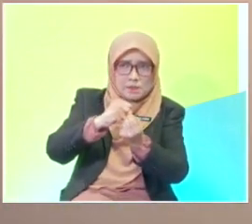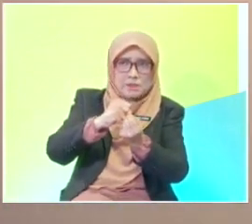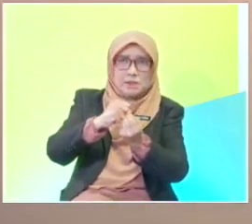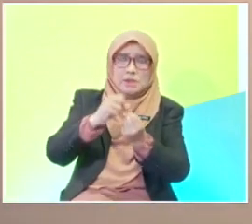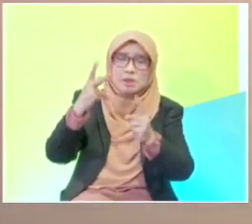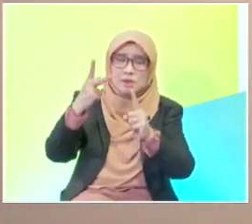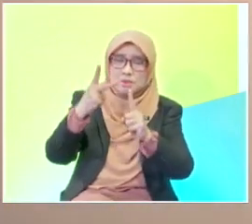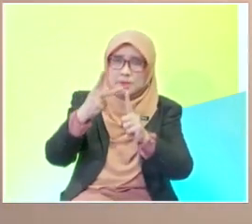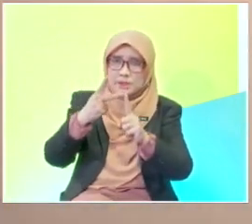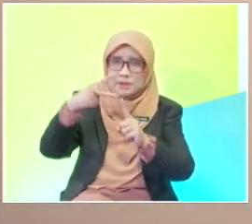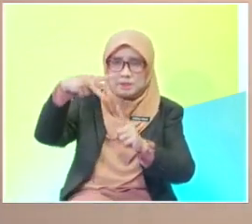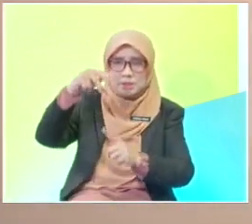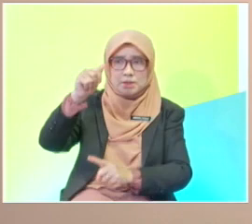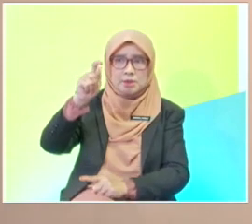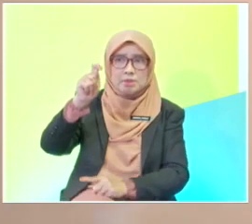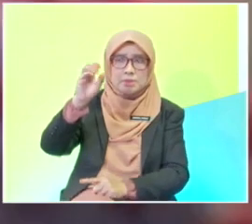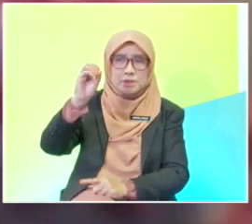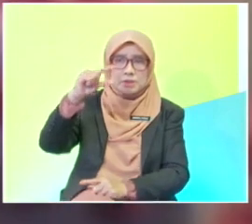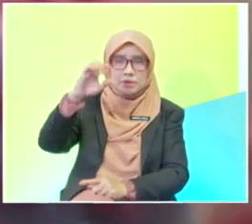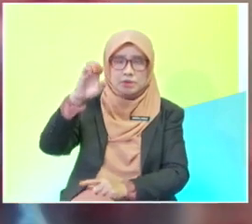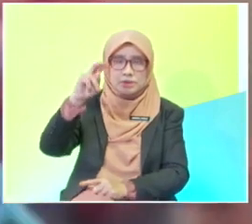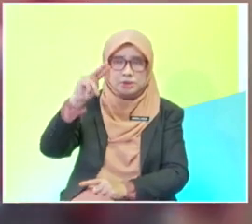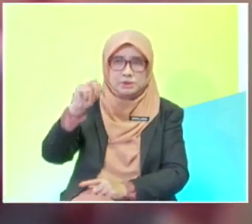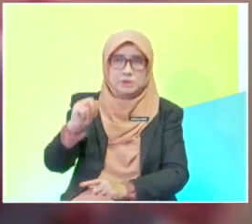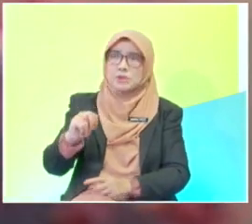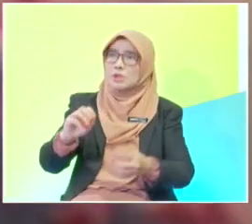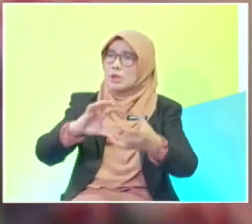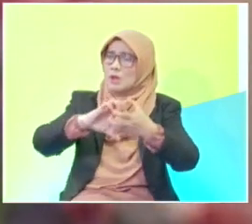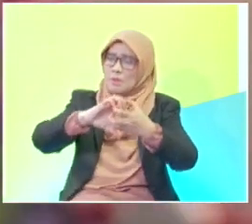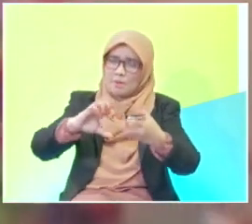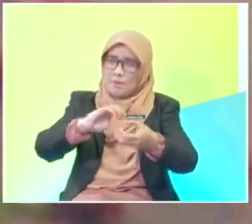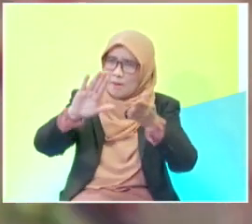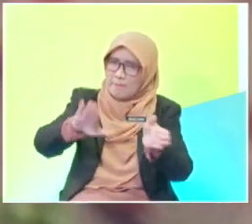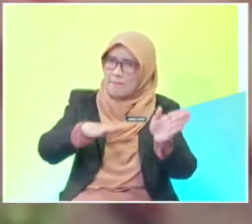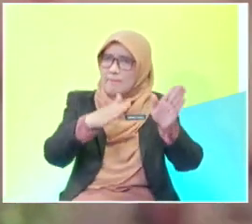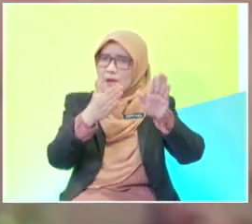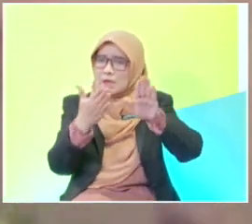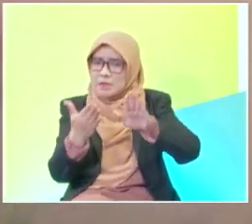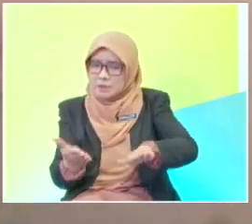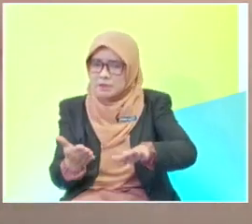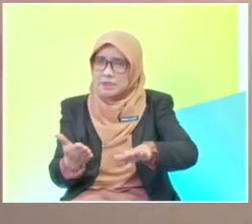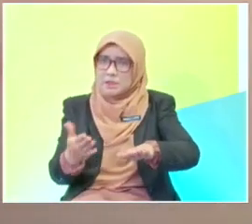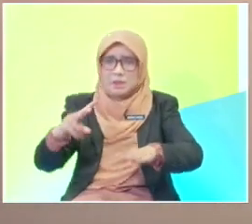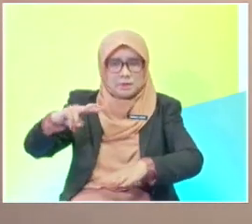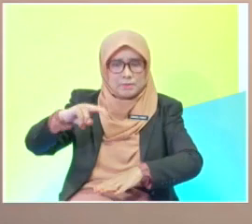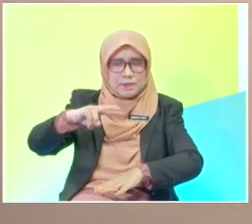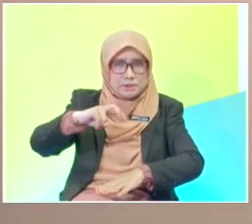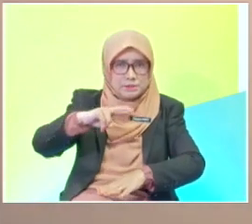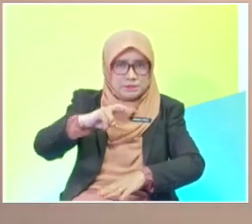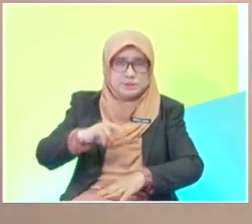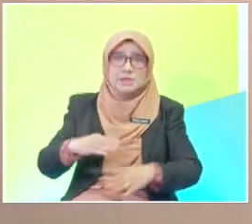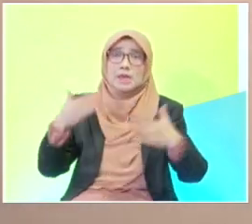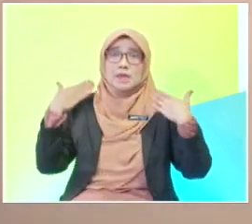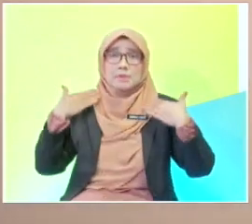tersebut, dia akan menggumpalkan patogen tersebut dan dia akan memusnahkan patogen tersebut. Jadi bila dah musnah, maka badan